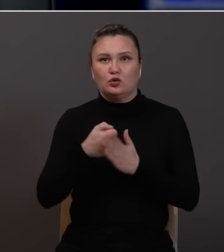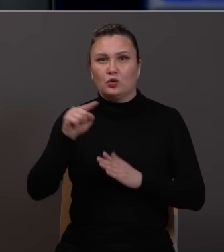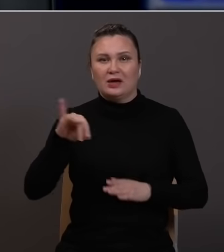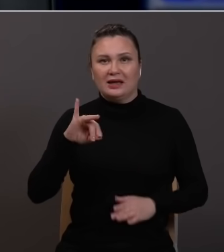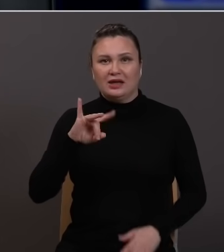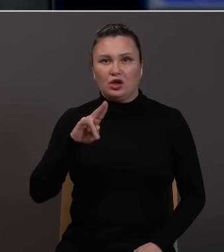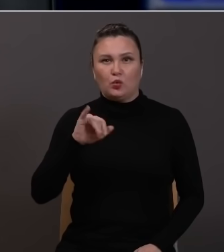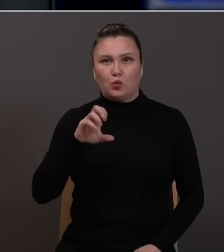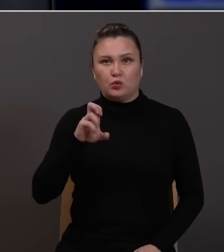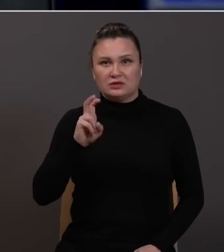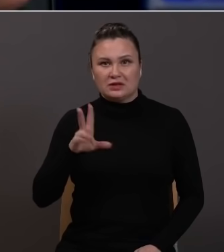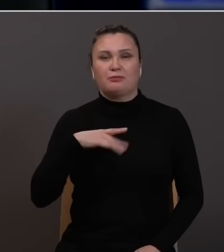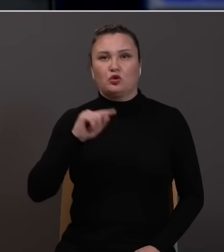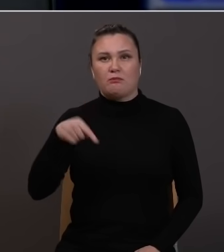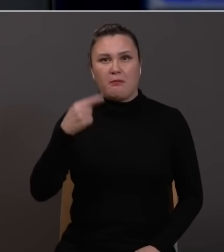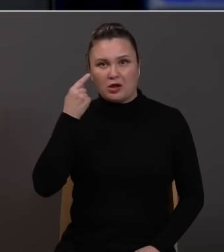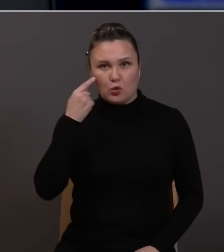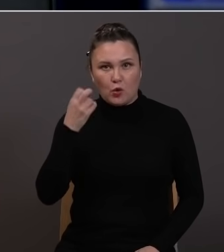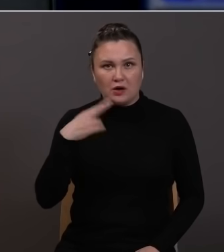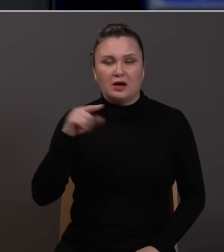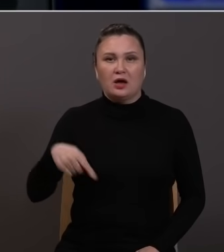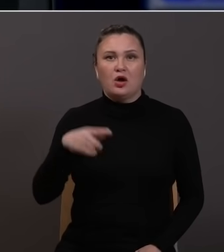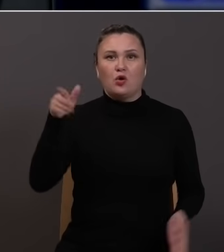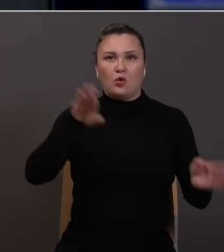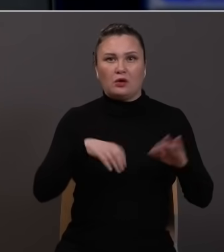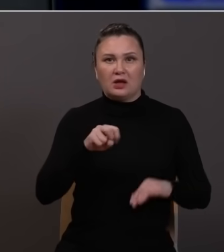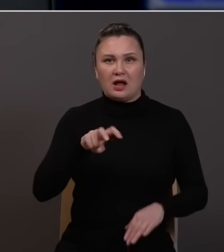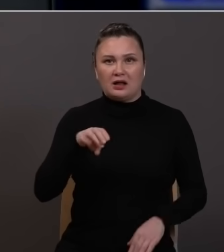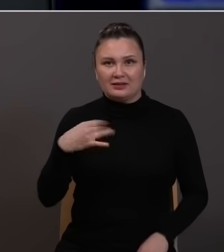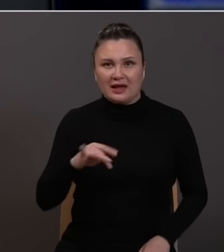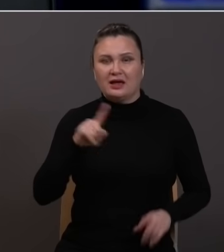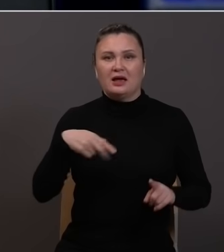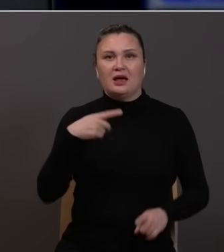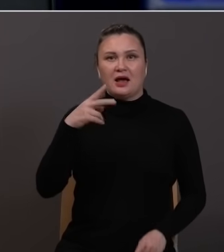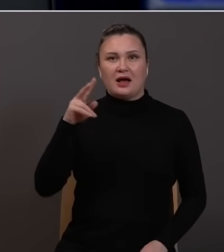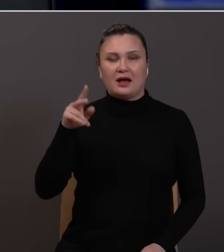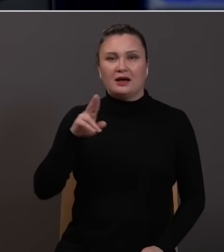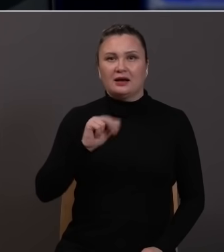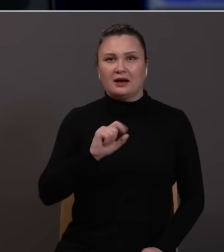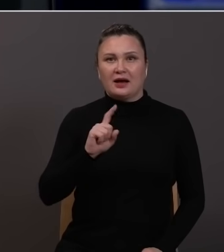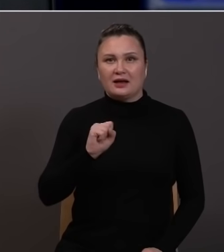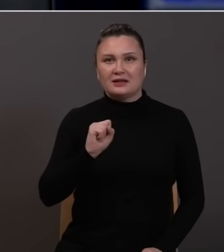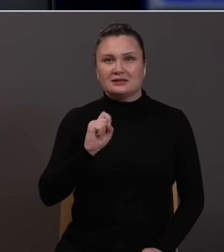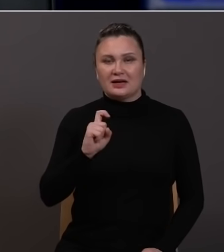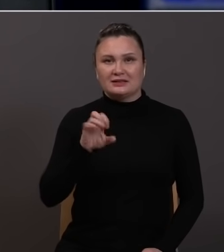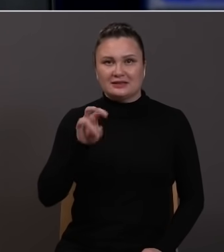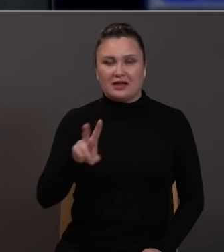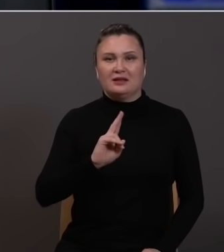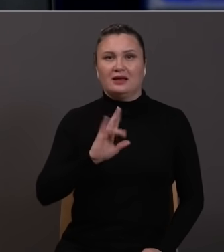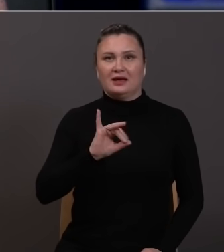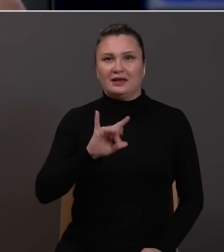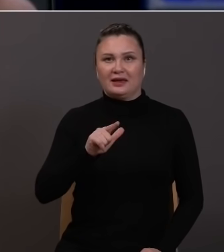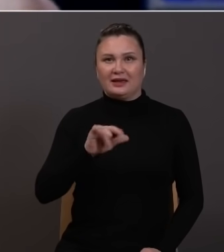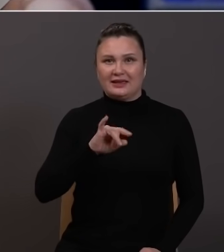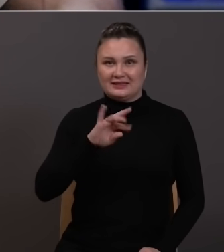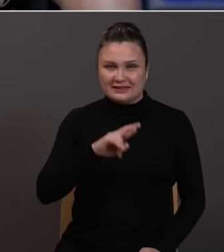Иркутска, в Иркутске спустились в Монголию, с Монголии ушли в Горный Алтай, с Горного Алтая в Казахстан, с Казахстана в Киргизию, потом Таджикистан, по границе